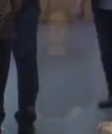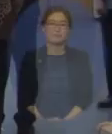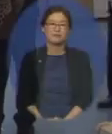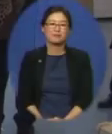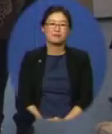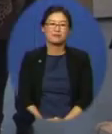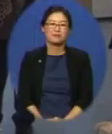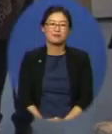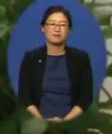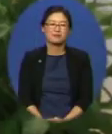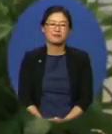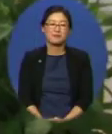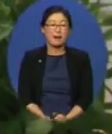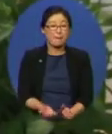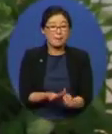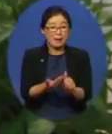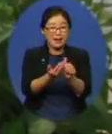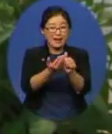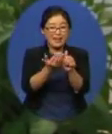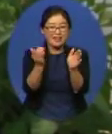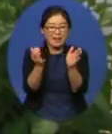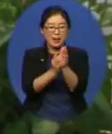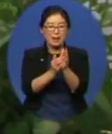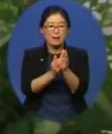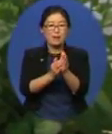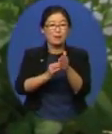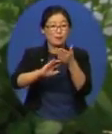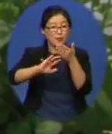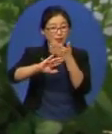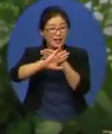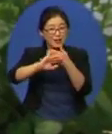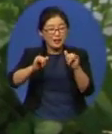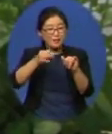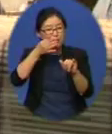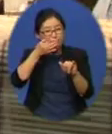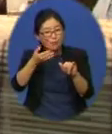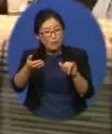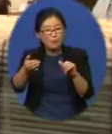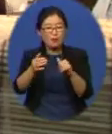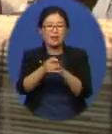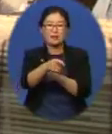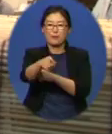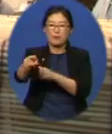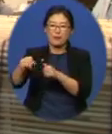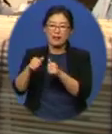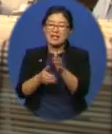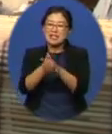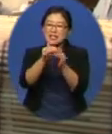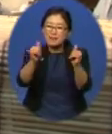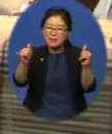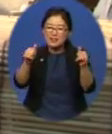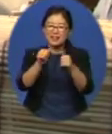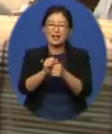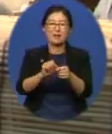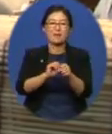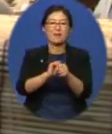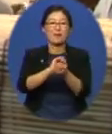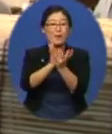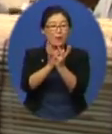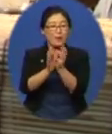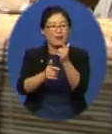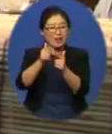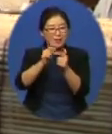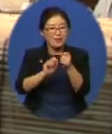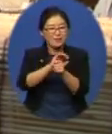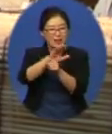이렇게 세상 밖으로 나와 나무를 사랑하고 꽃을 사랑하는 시민들과 함께 봄의 향연을 즐기고